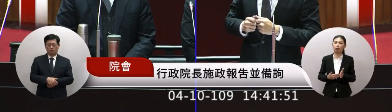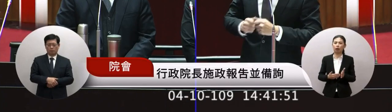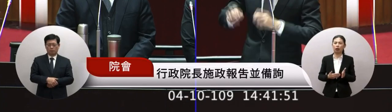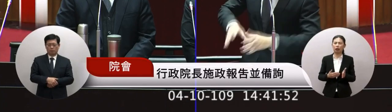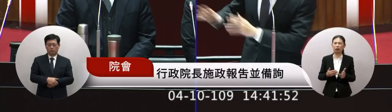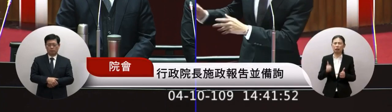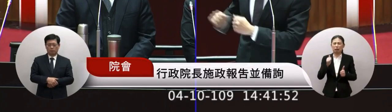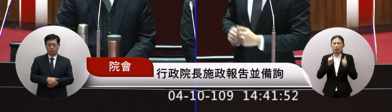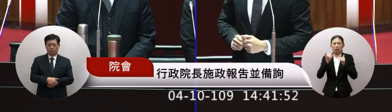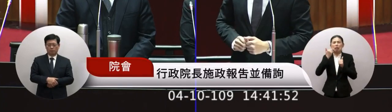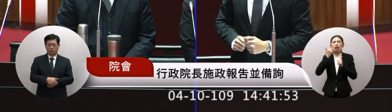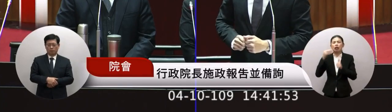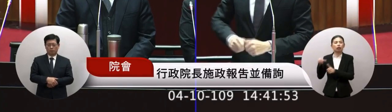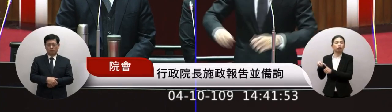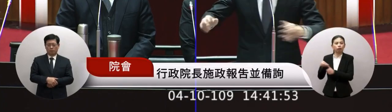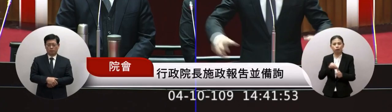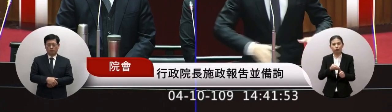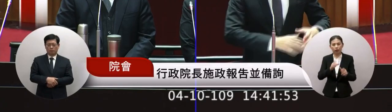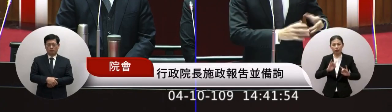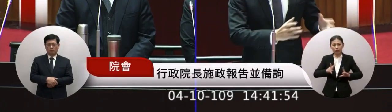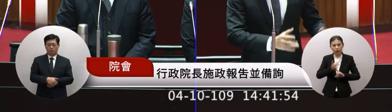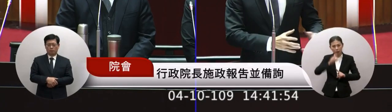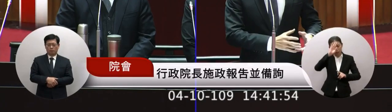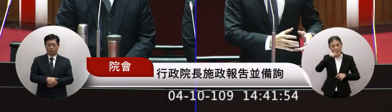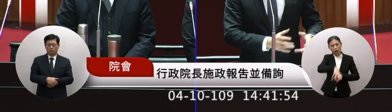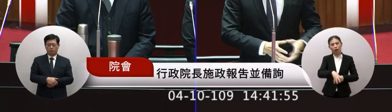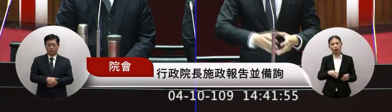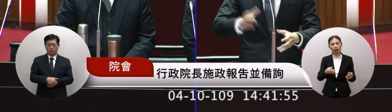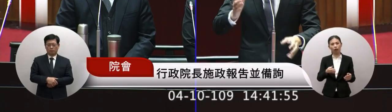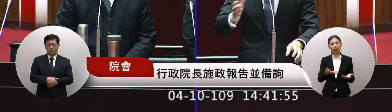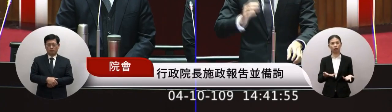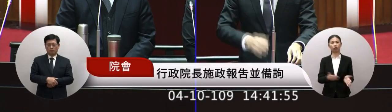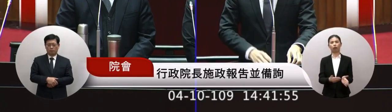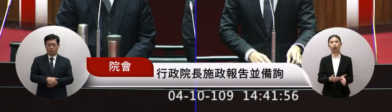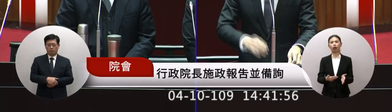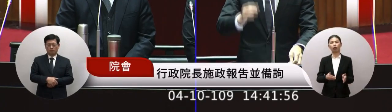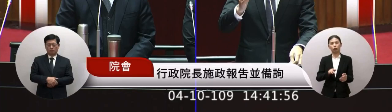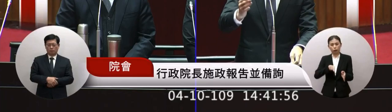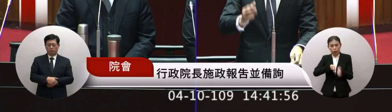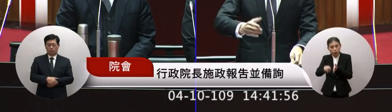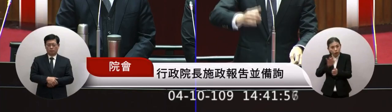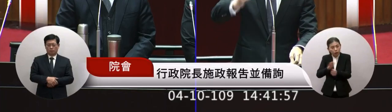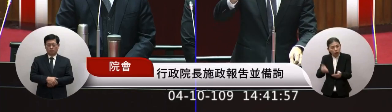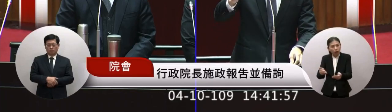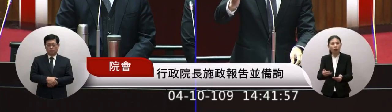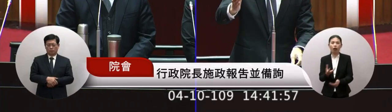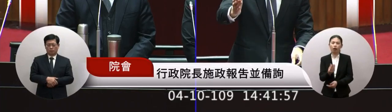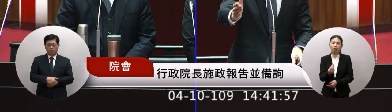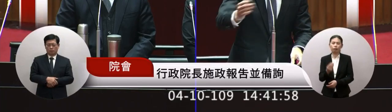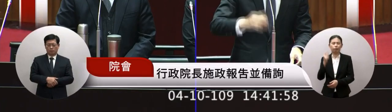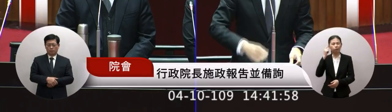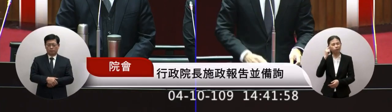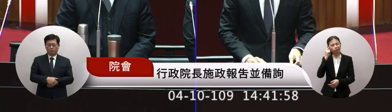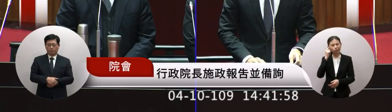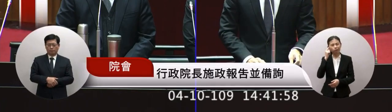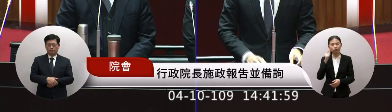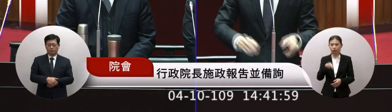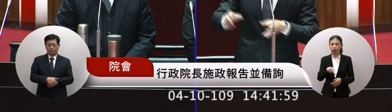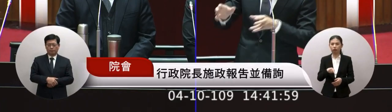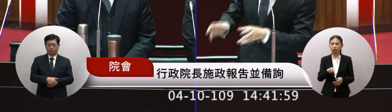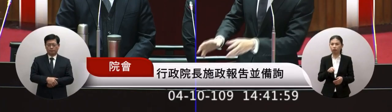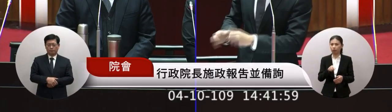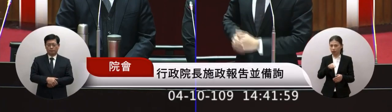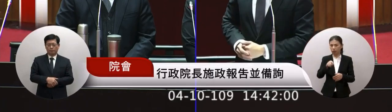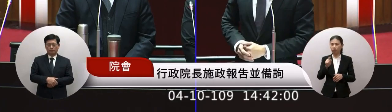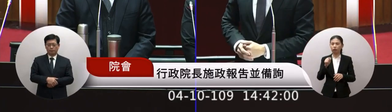的时阵，都甲送去精神病院，啊，无一个专业的疗养。我唔盲讲吼，这个部分是毋是院长伫个遮会当讲，会当支持邱专